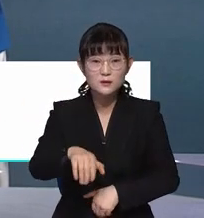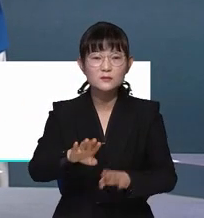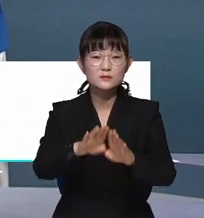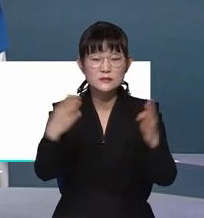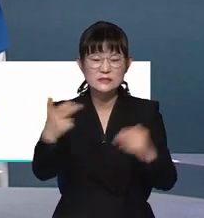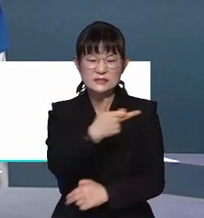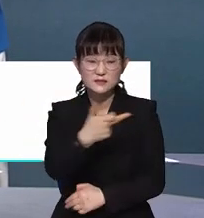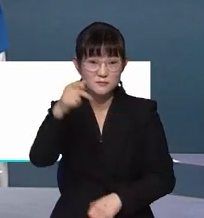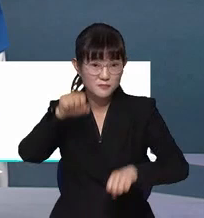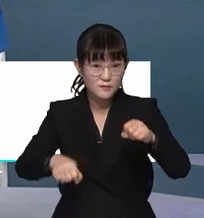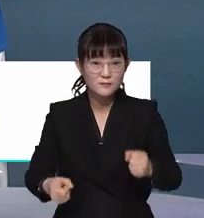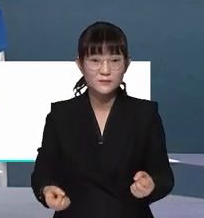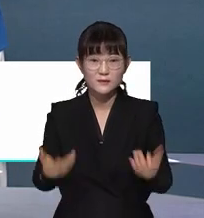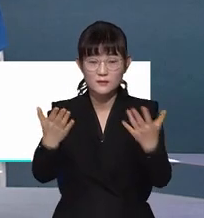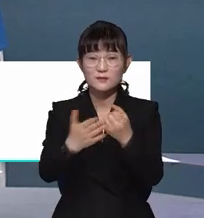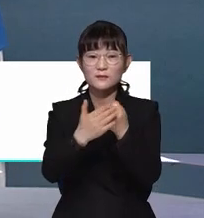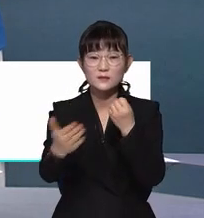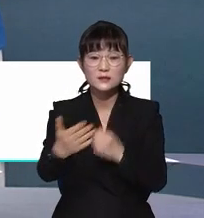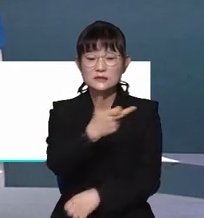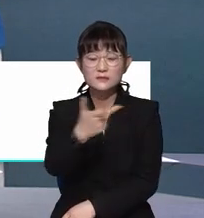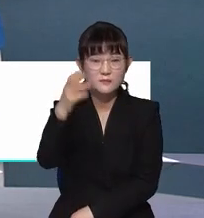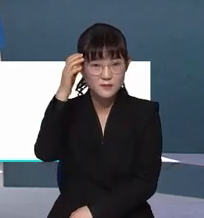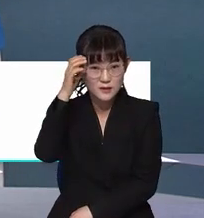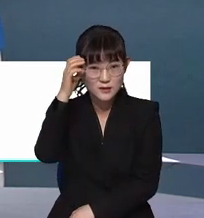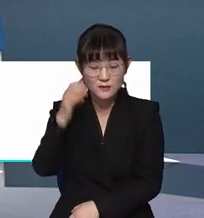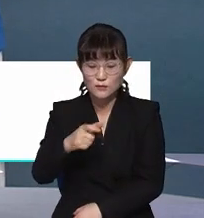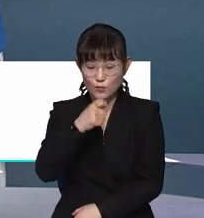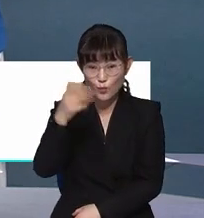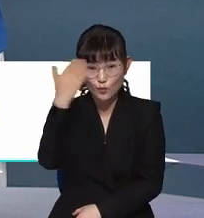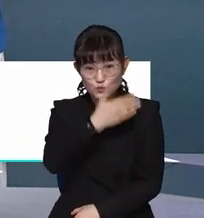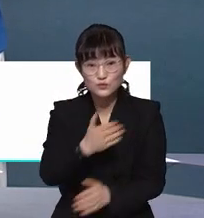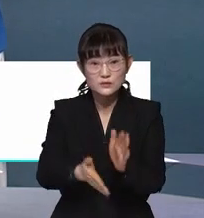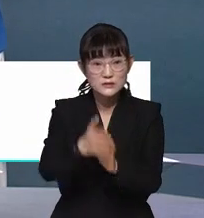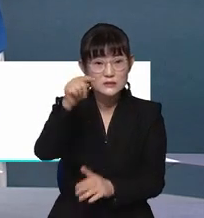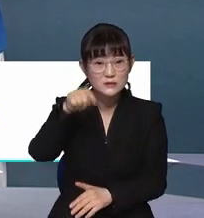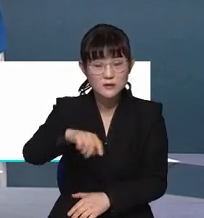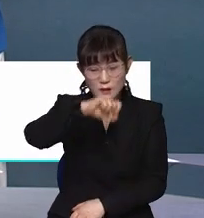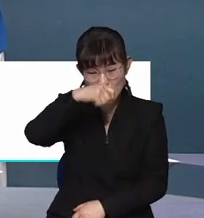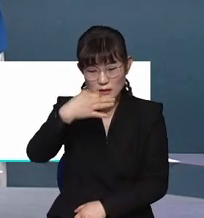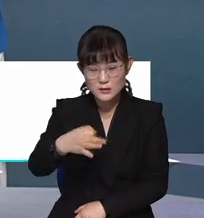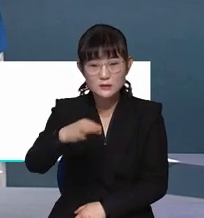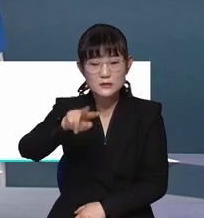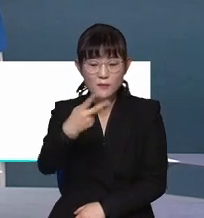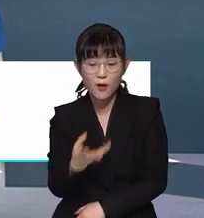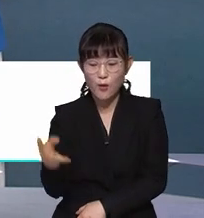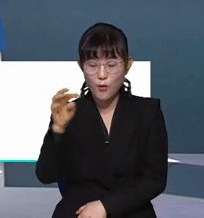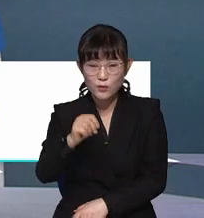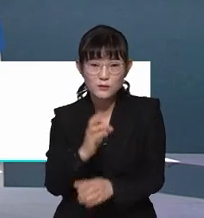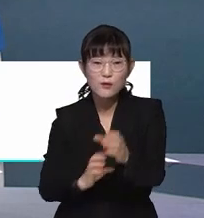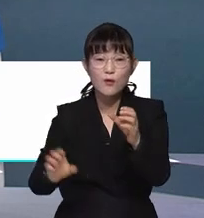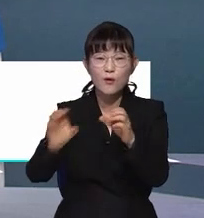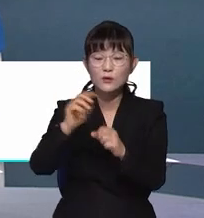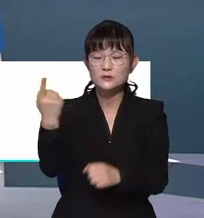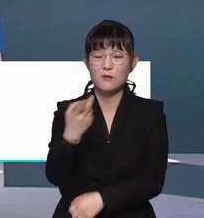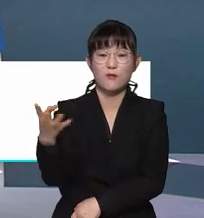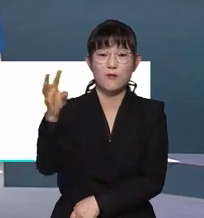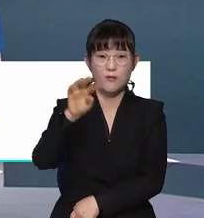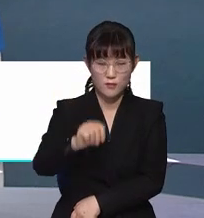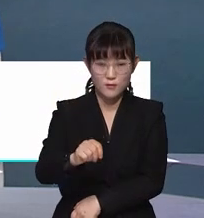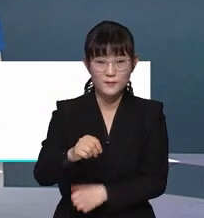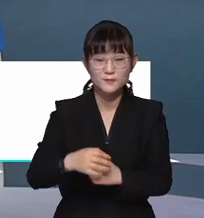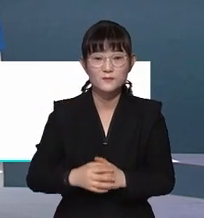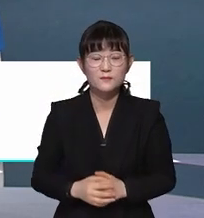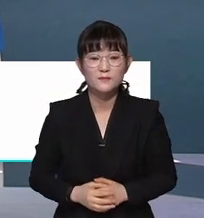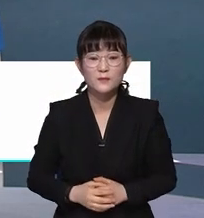하나의 메가 이벤트인 만큼 큰 기대를 받고 있습니다. 여수시는 예산을 당초 200억 원대에서 1000억 원대로 대폭 늘리기로